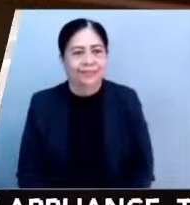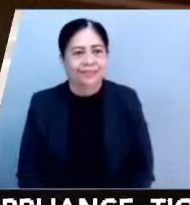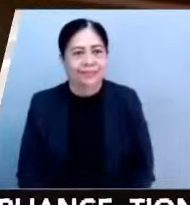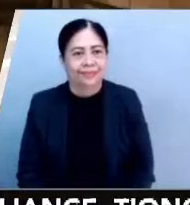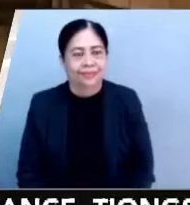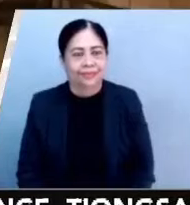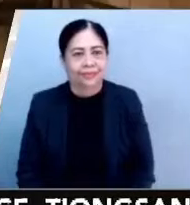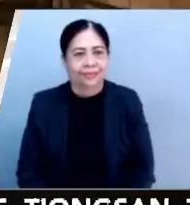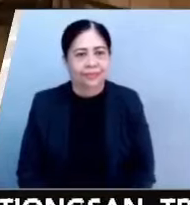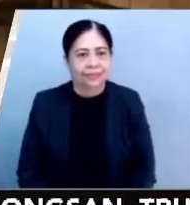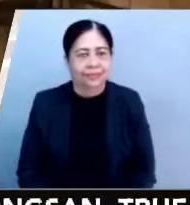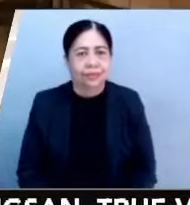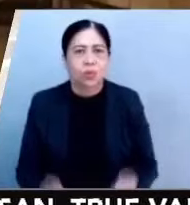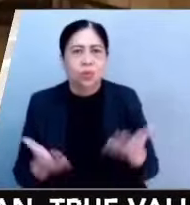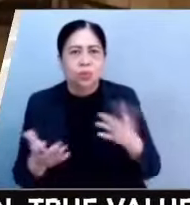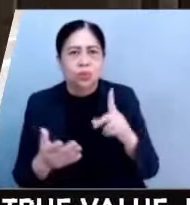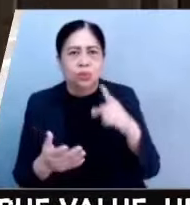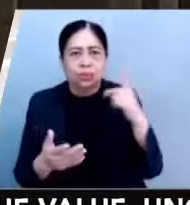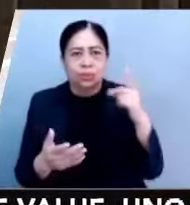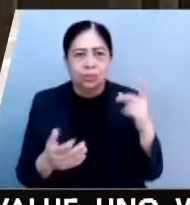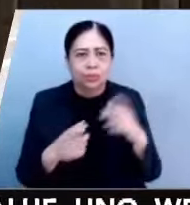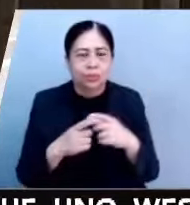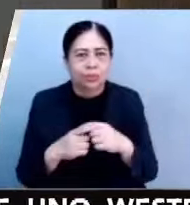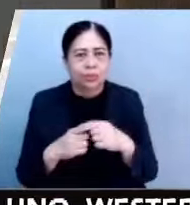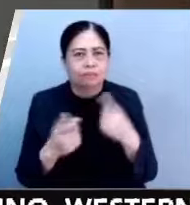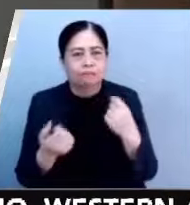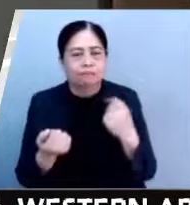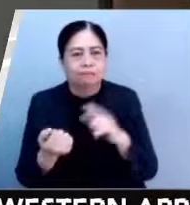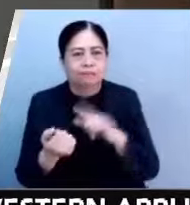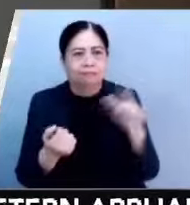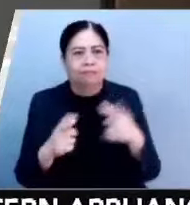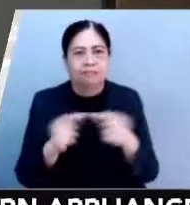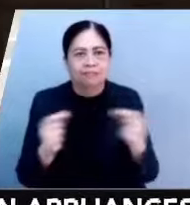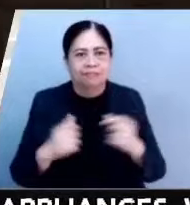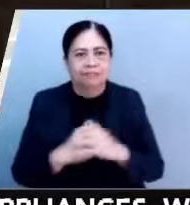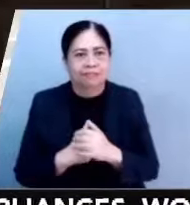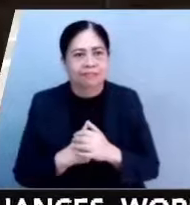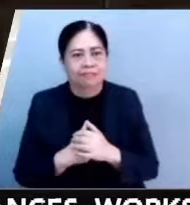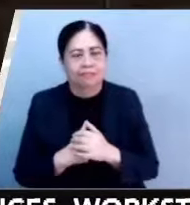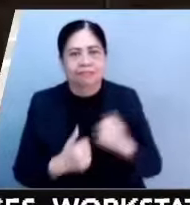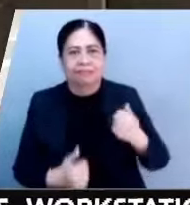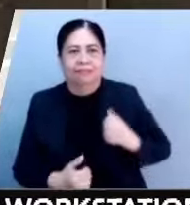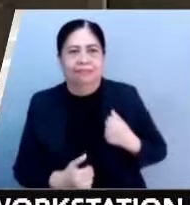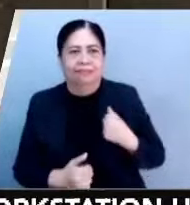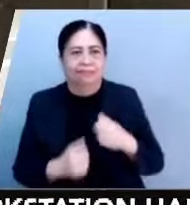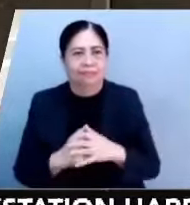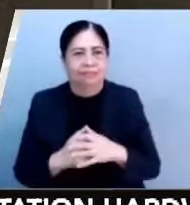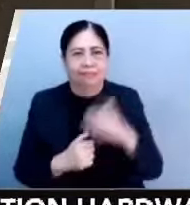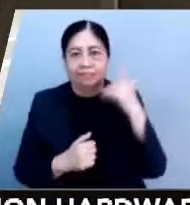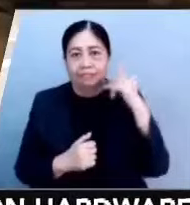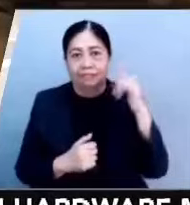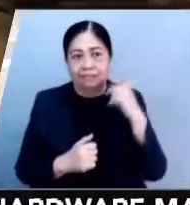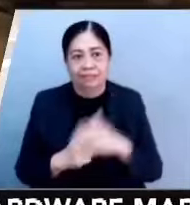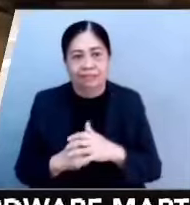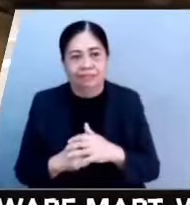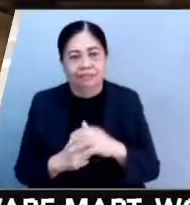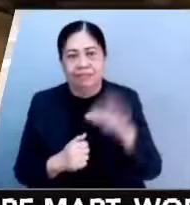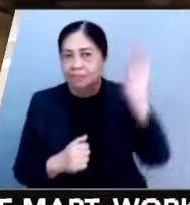ang dream destination ng maraming Pilipino Japan po sir sa Canada California mali Maldives